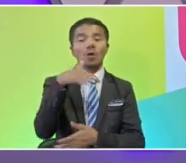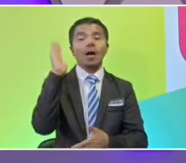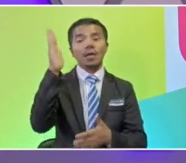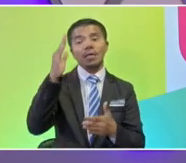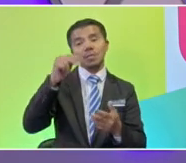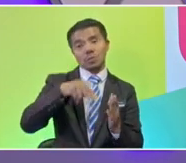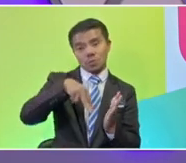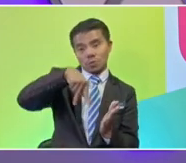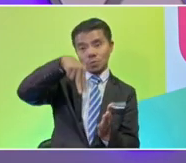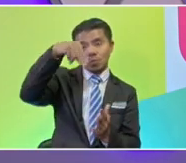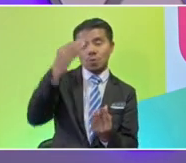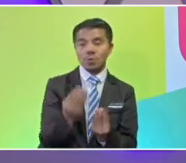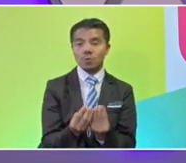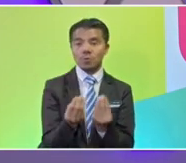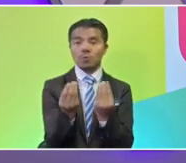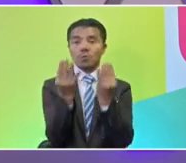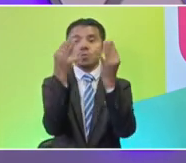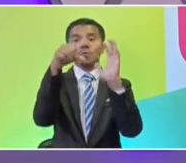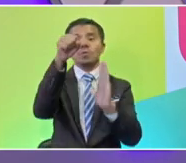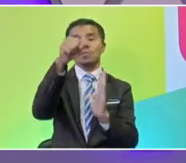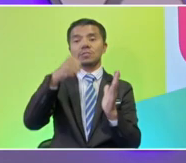daripada akar bawah